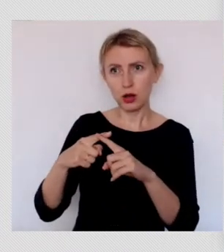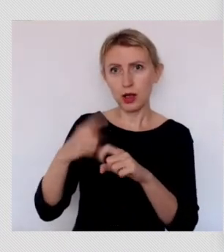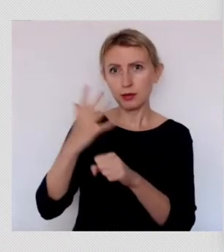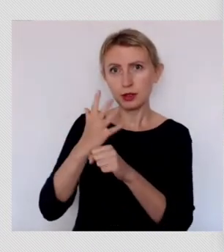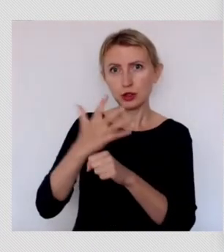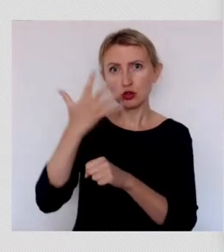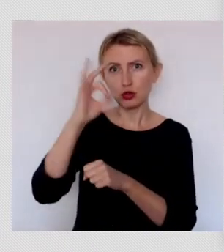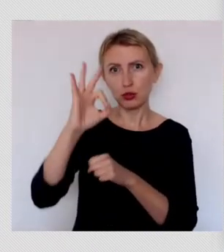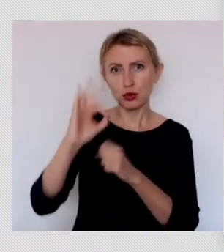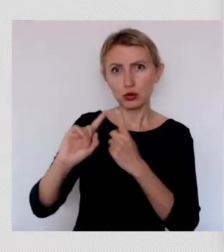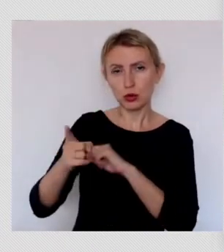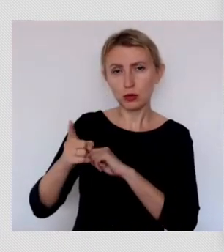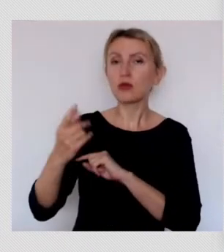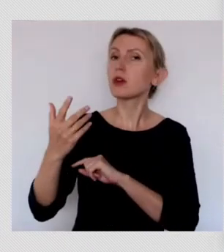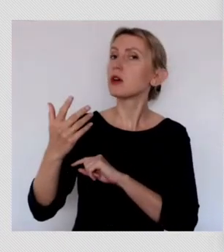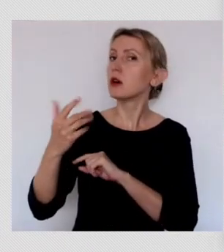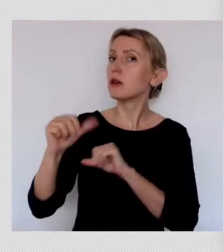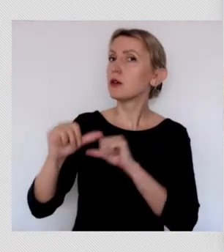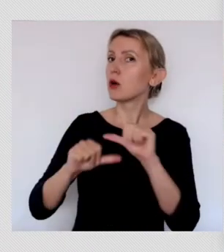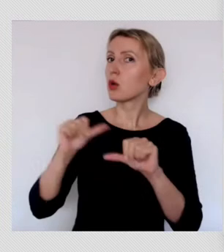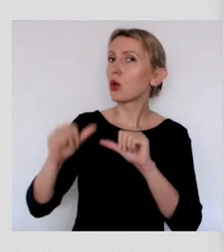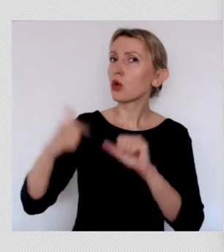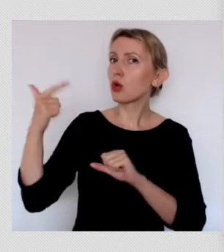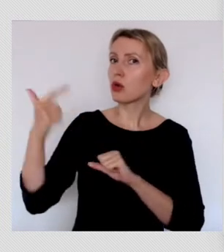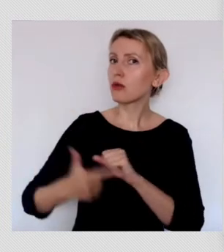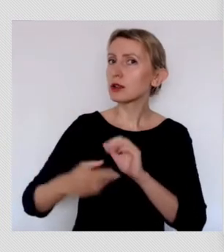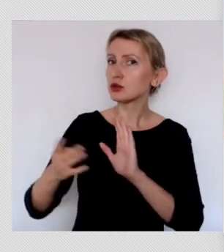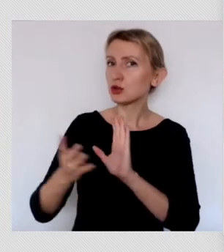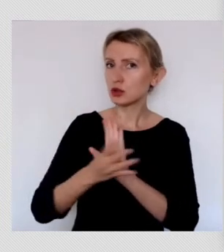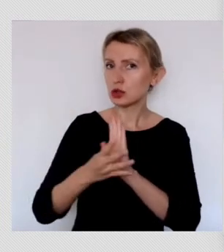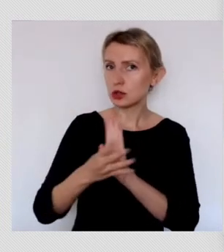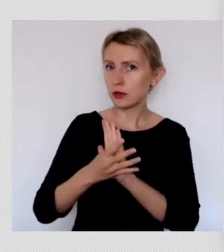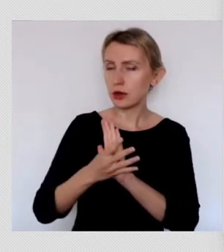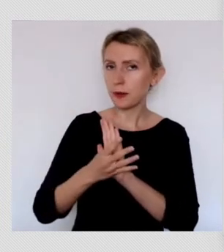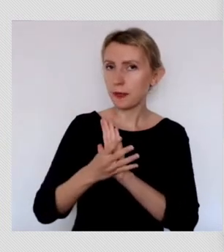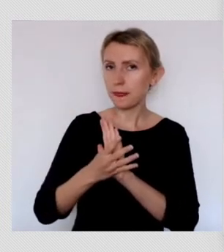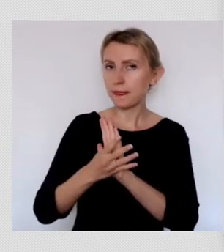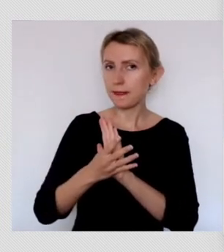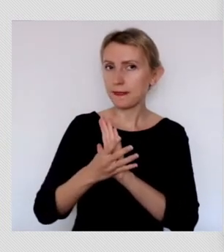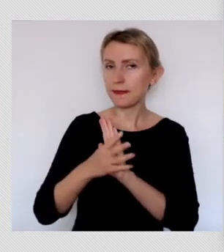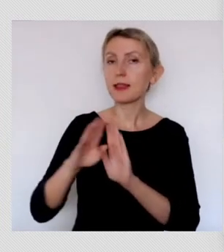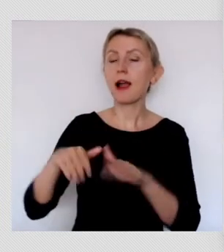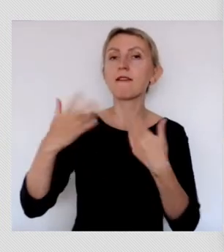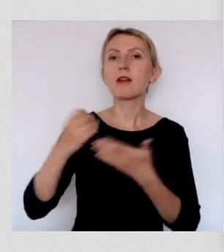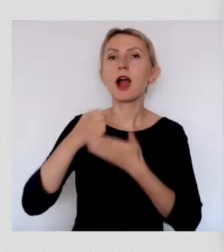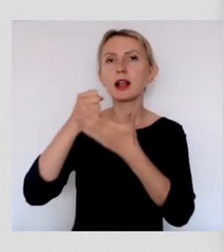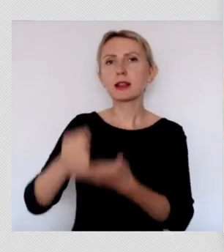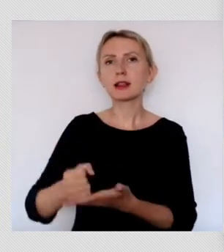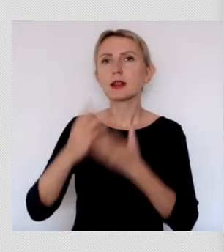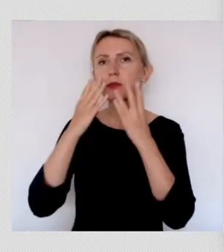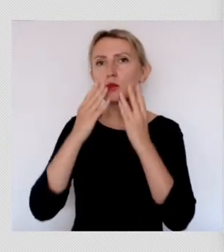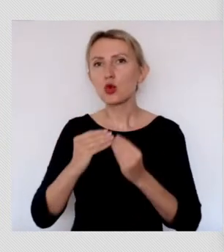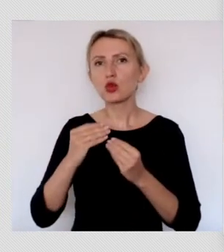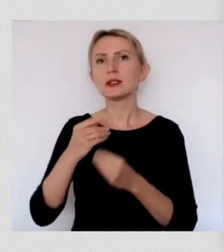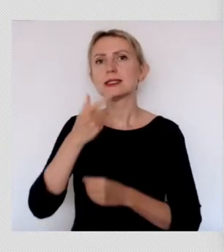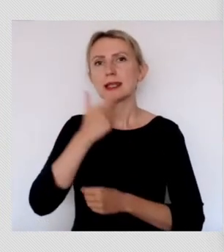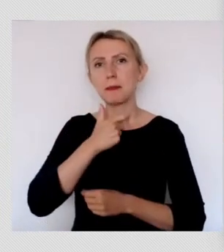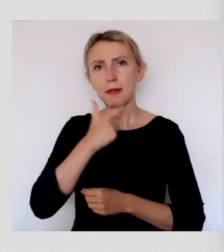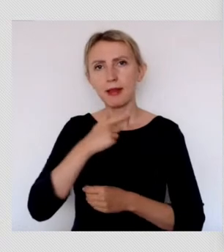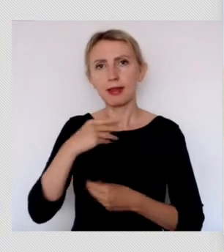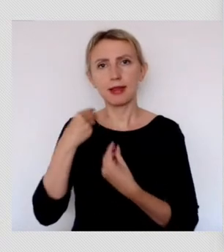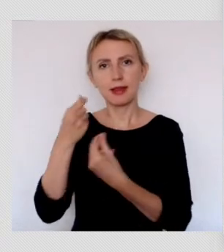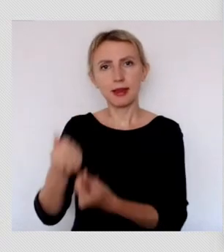spółek w roku 2019 przyznawała dotacje, darowizny i stypendia, z